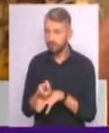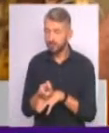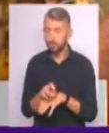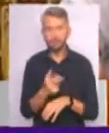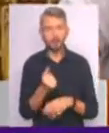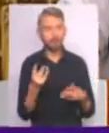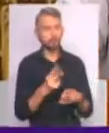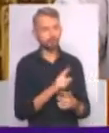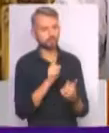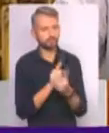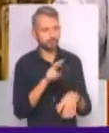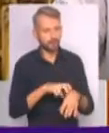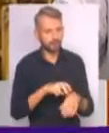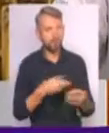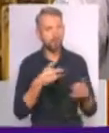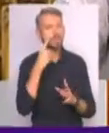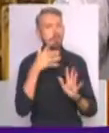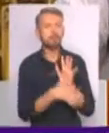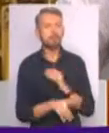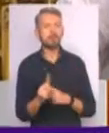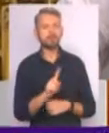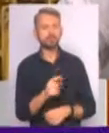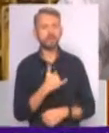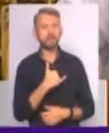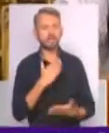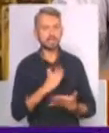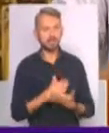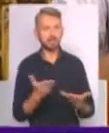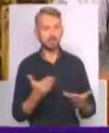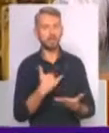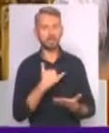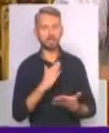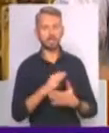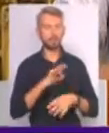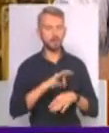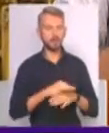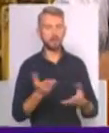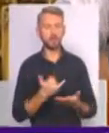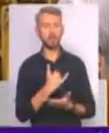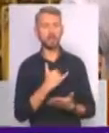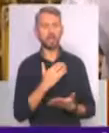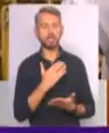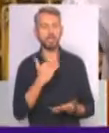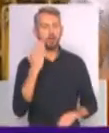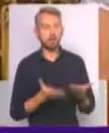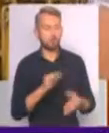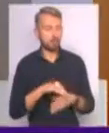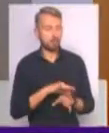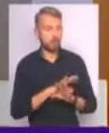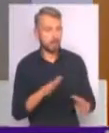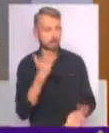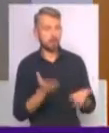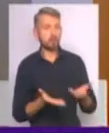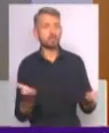к врачу, треба взагалі зрозуміти, що у нас є, які у нас є болезні, які у нас, може бути, не болезні, може